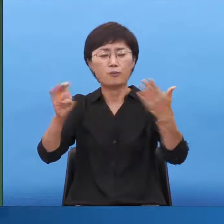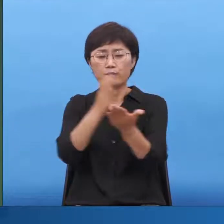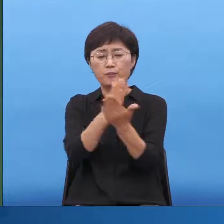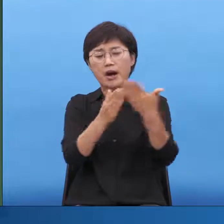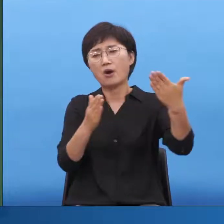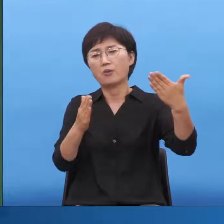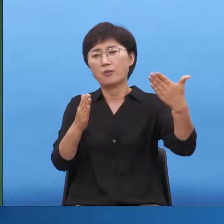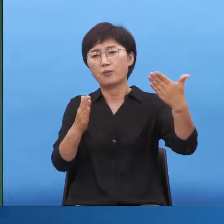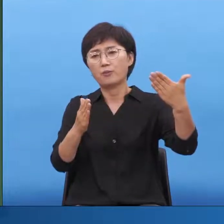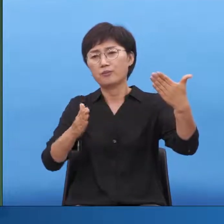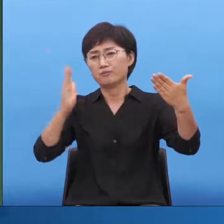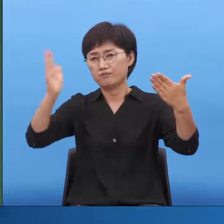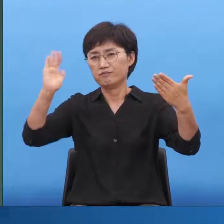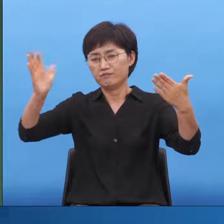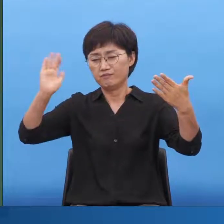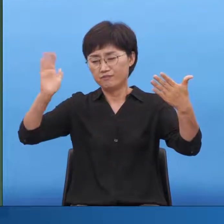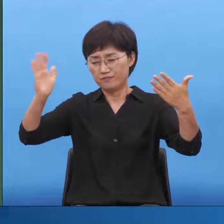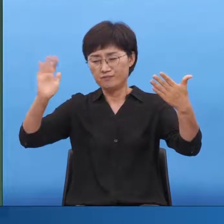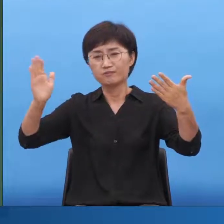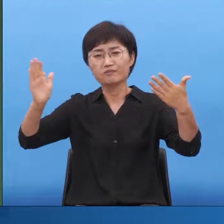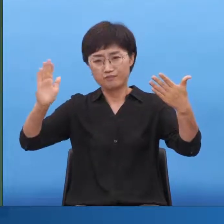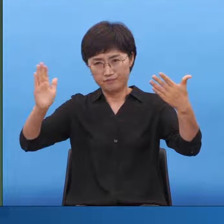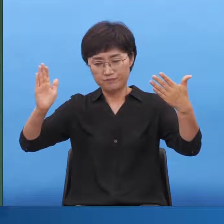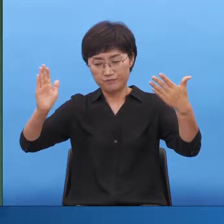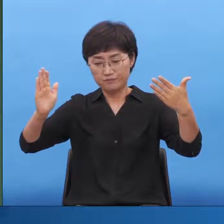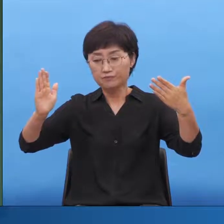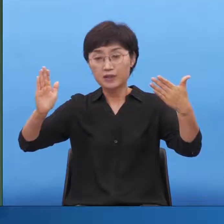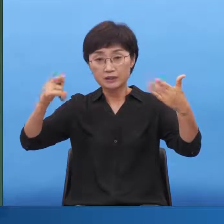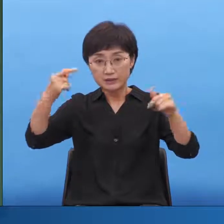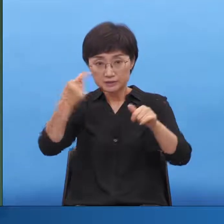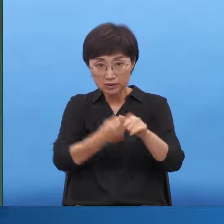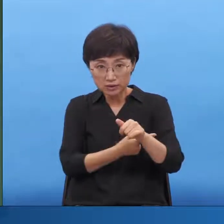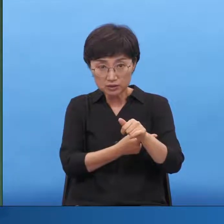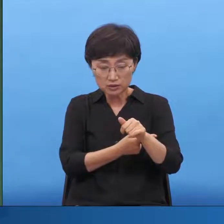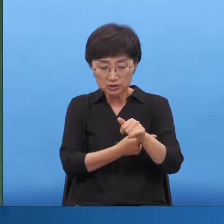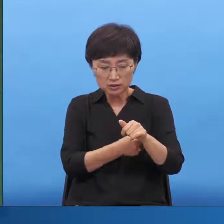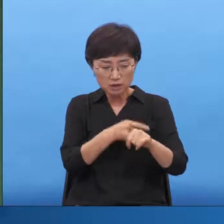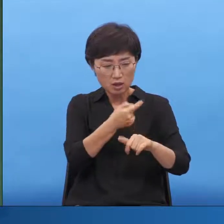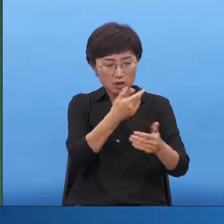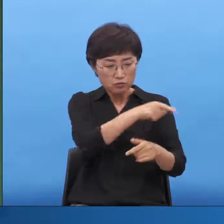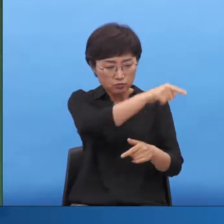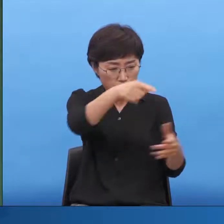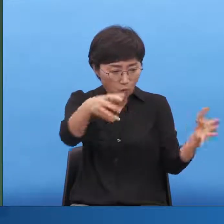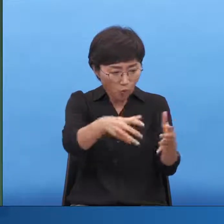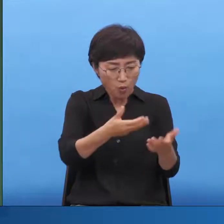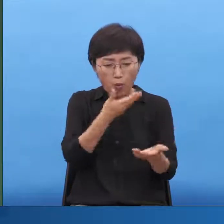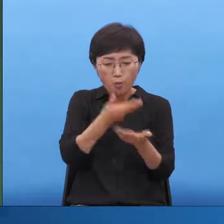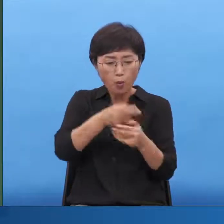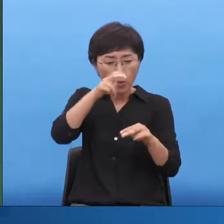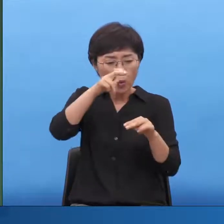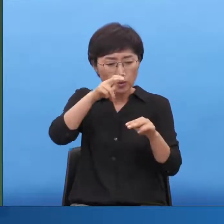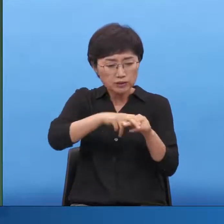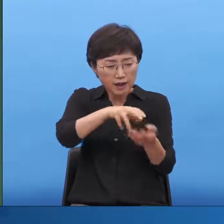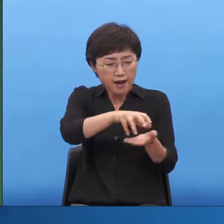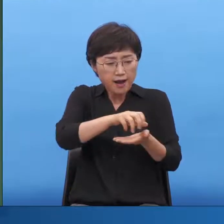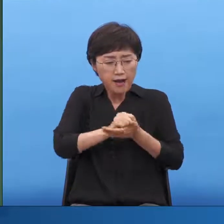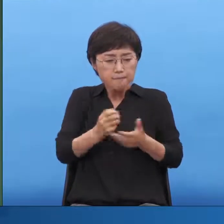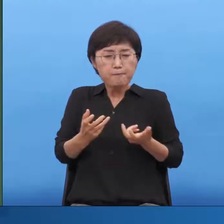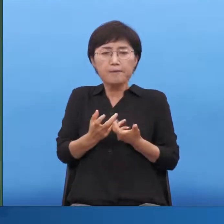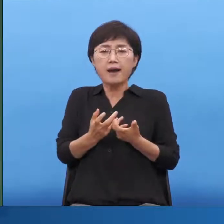讲了40天之久，就是为了在这个方面能够刻印。 그러니까요. 그렇게 저절로 보좌화 되지니까 능력이 생기라고.